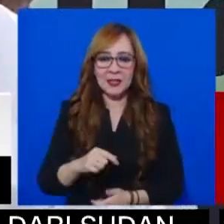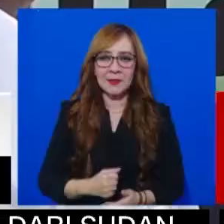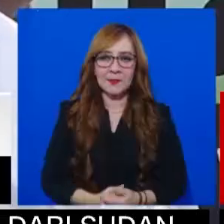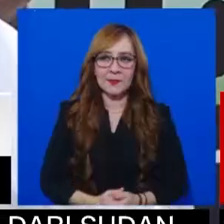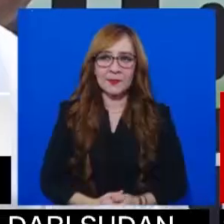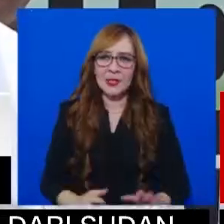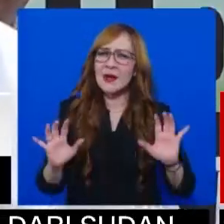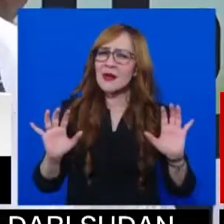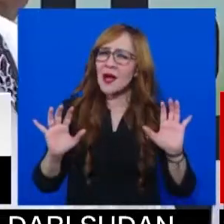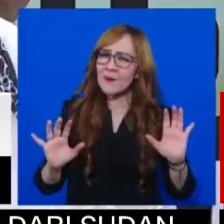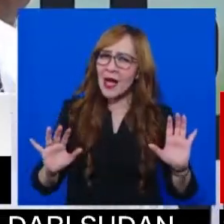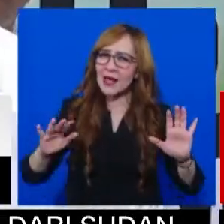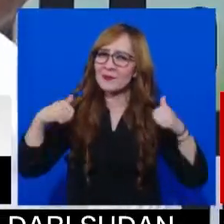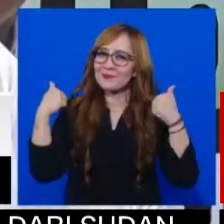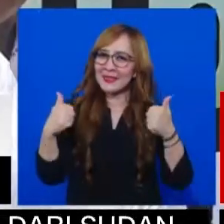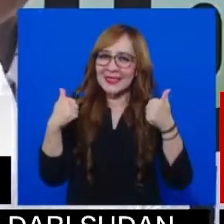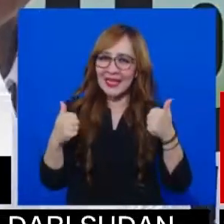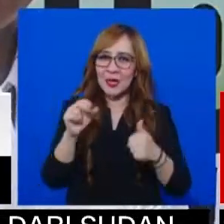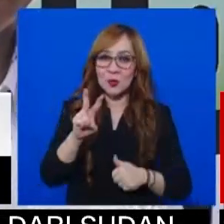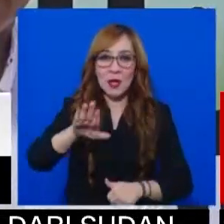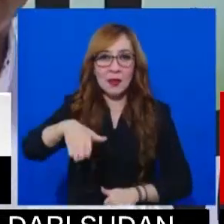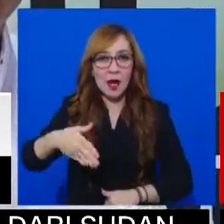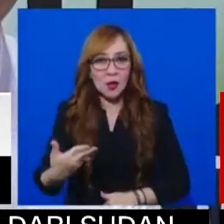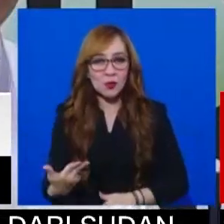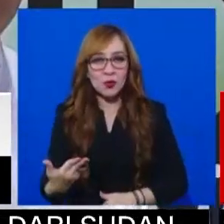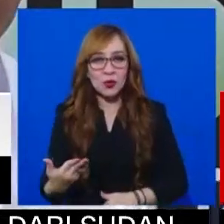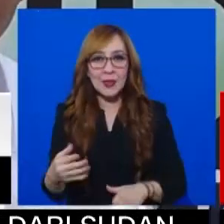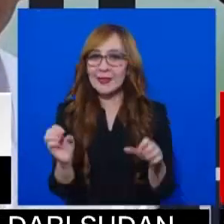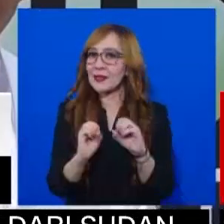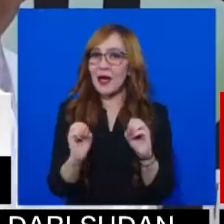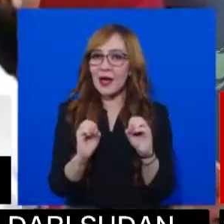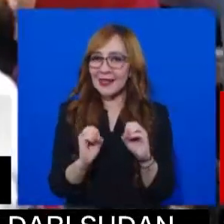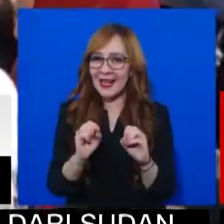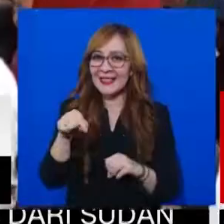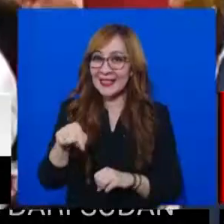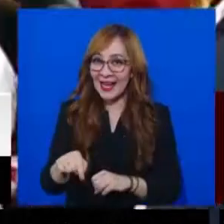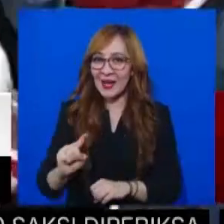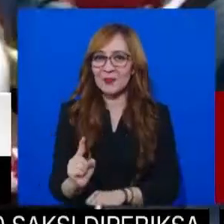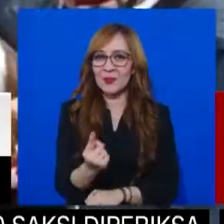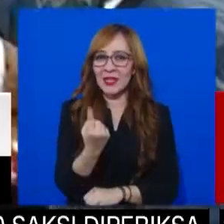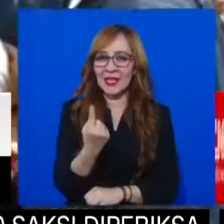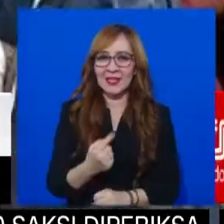ramai, cukup meriah karena memang 2 tahun kita tidak mengadakan dan sekarang kita adakan.